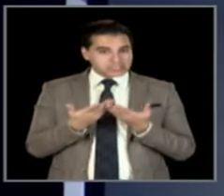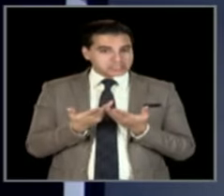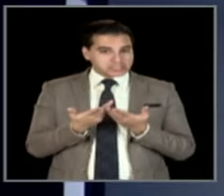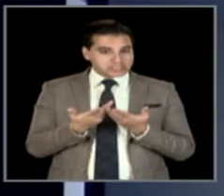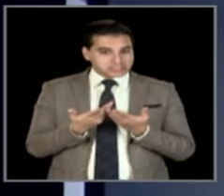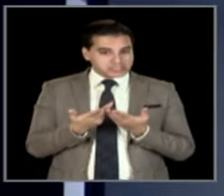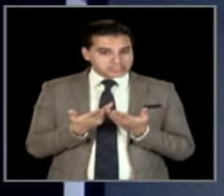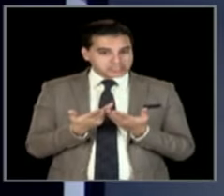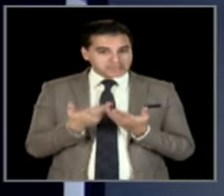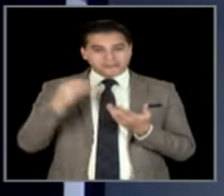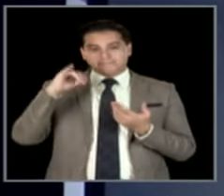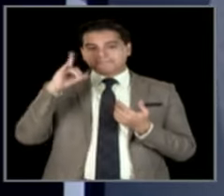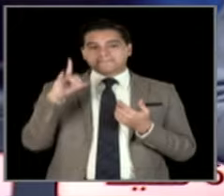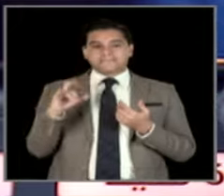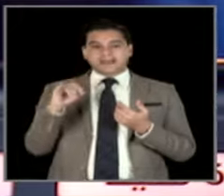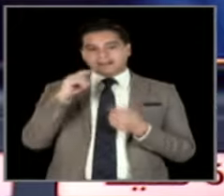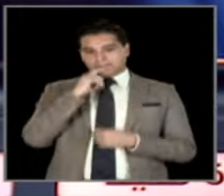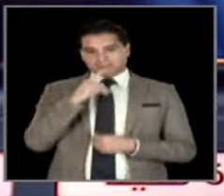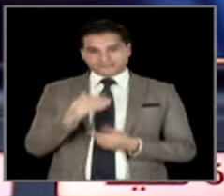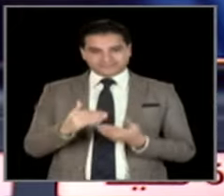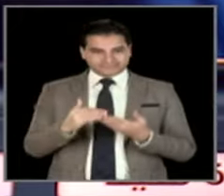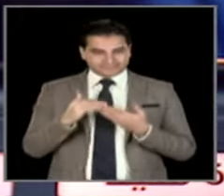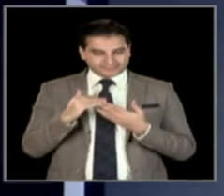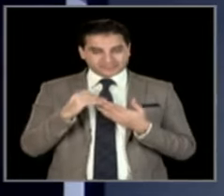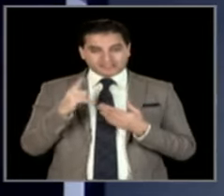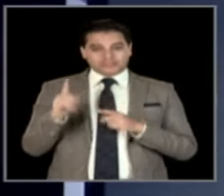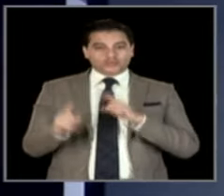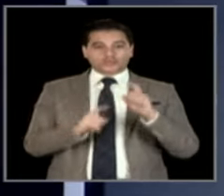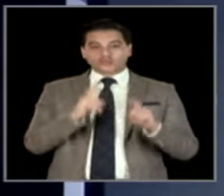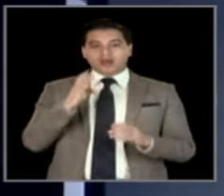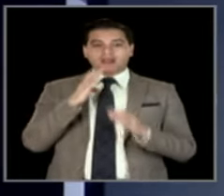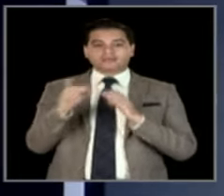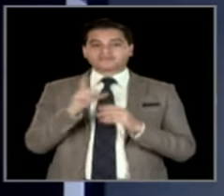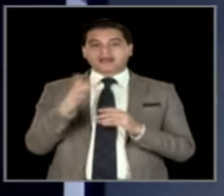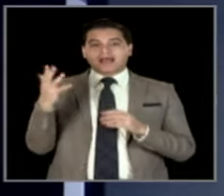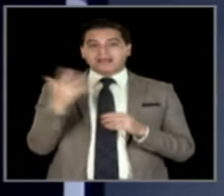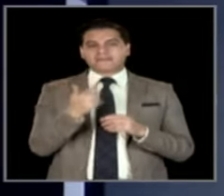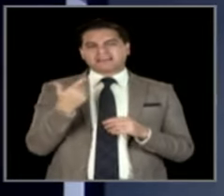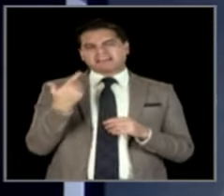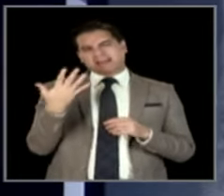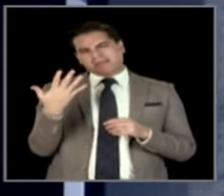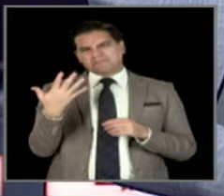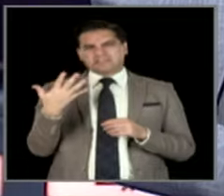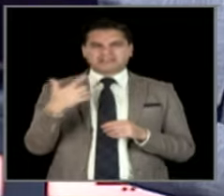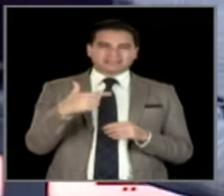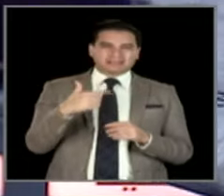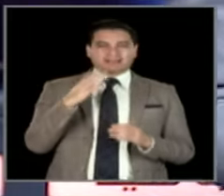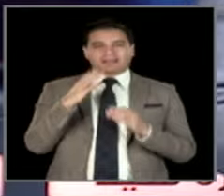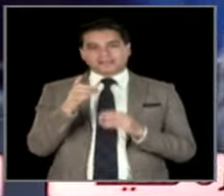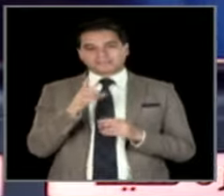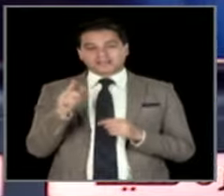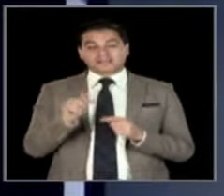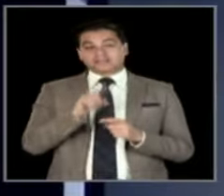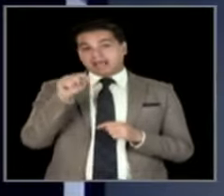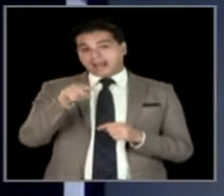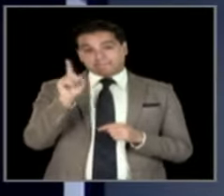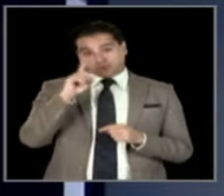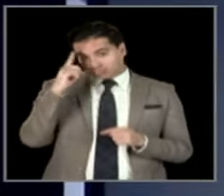مين؟ مريم. طب كنت بتجاوبي على كم سؤال صح؟ أفريج 5-6. كويس، الأسئلة مش